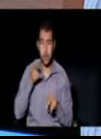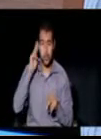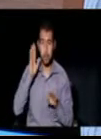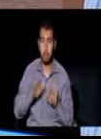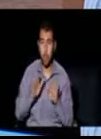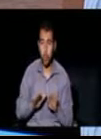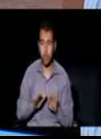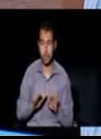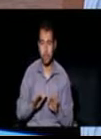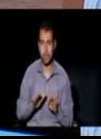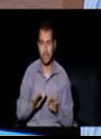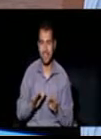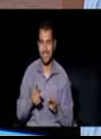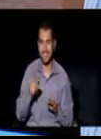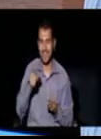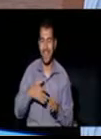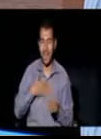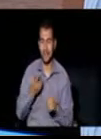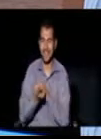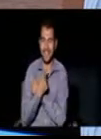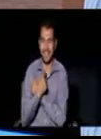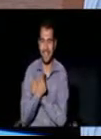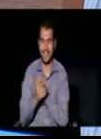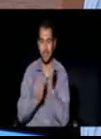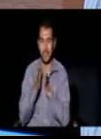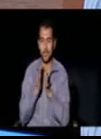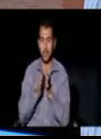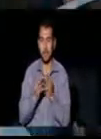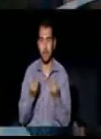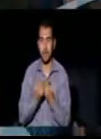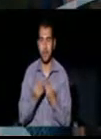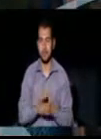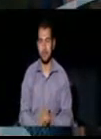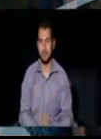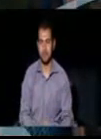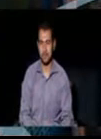بحب يعني بحاول دلوقتي اتعلم لغه الاشاره كمان، البيزكس الحاجات الاساسيه.